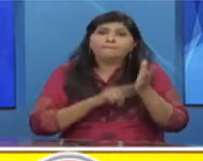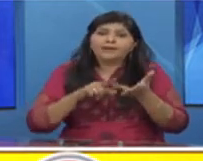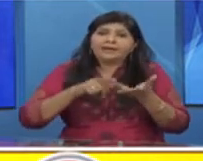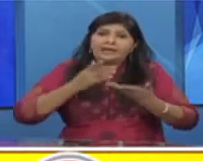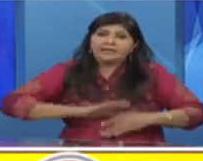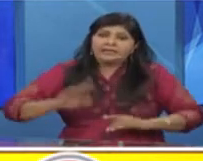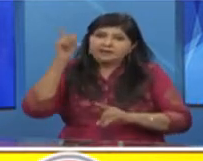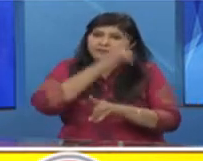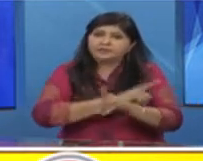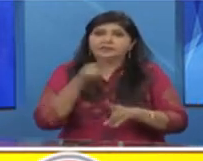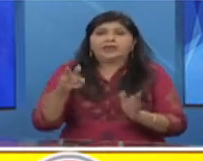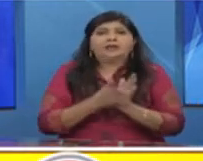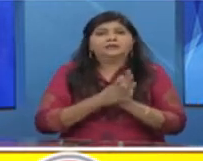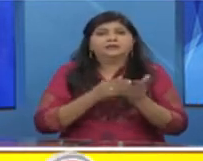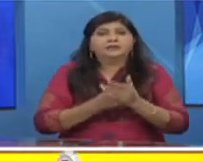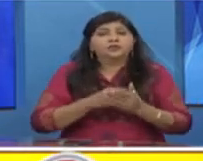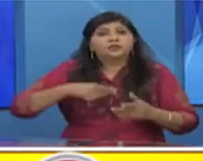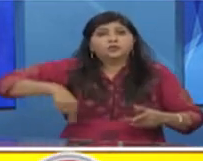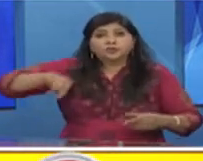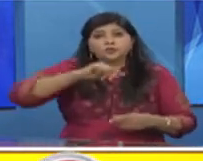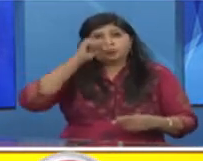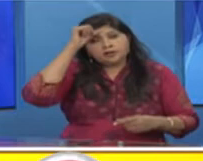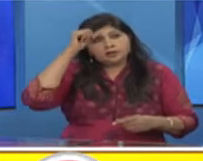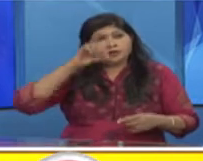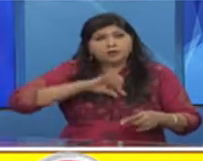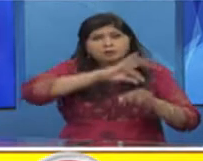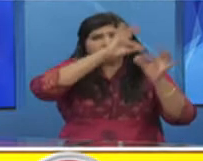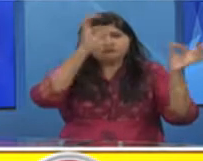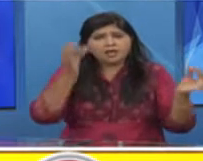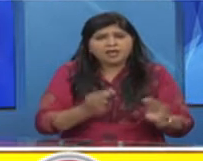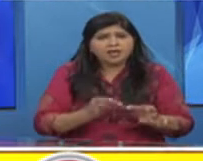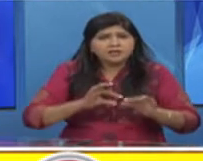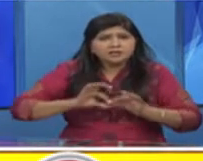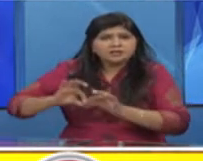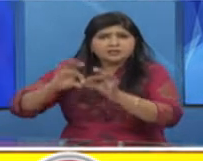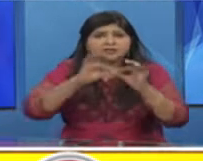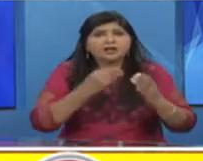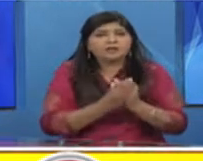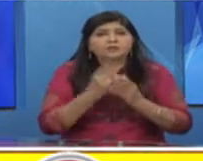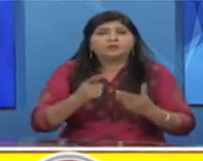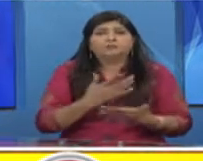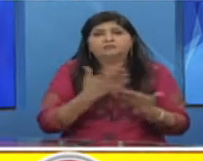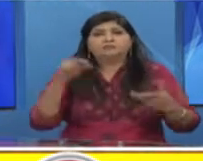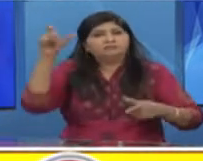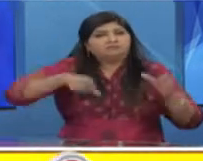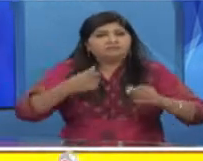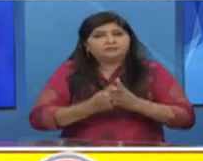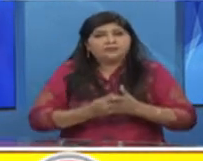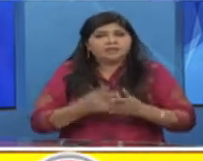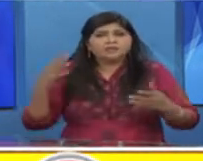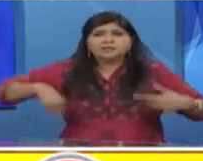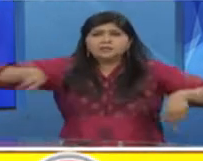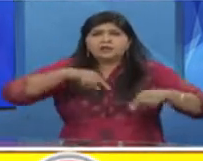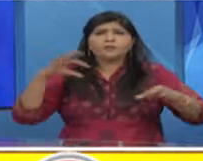जो देश को एकता के सूत्र में पिरोने वाले महानायक थे। सरदार पटेल में जहां लोगों को एकजुट करने